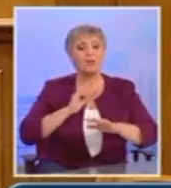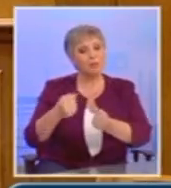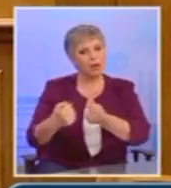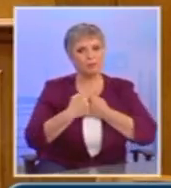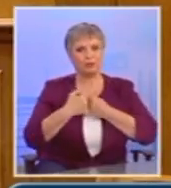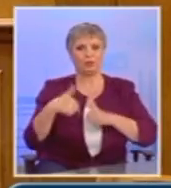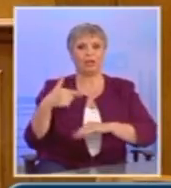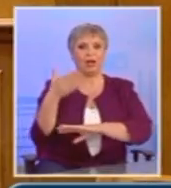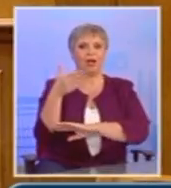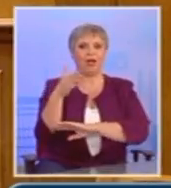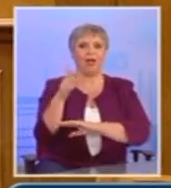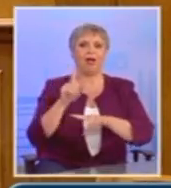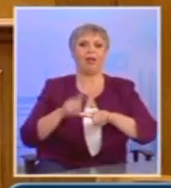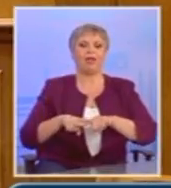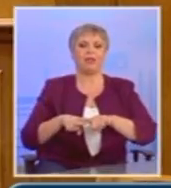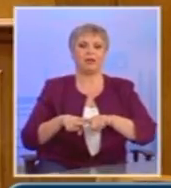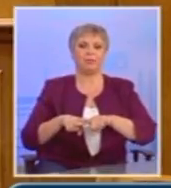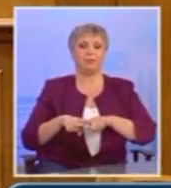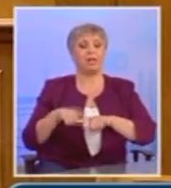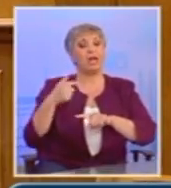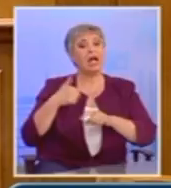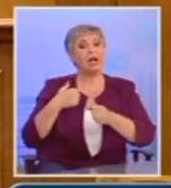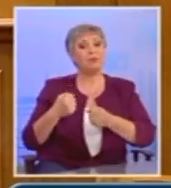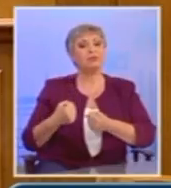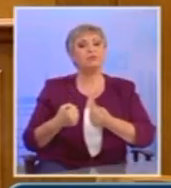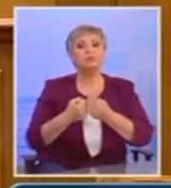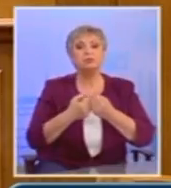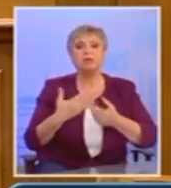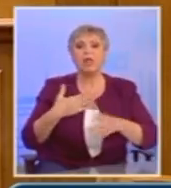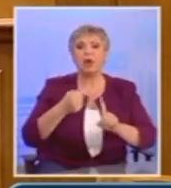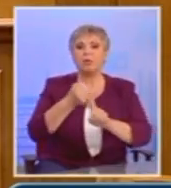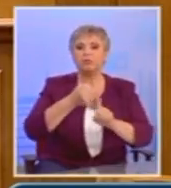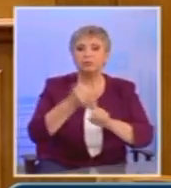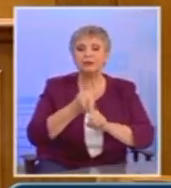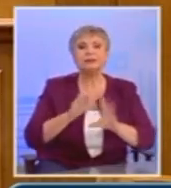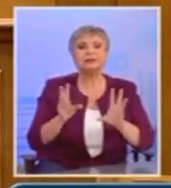Αγωνιστήκαμε για τους χαμηλόμισθους και τους χαμηλοσυνταξιούχους.